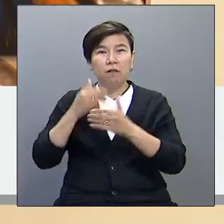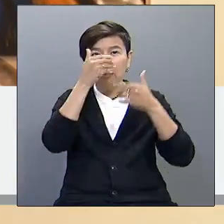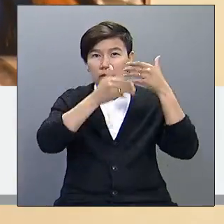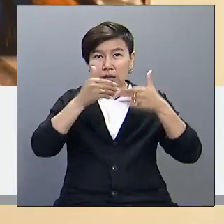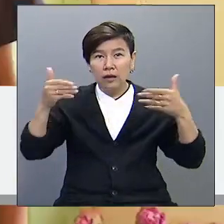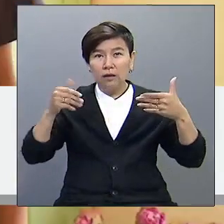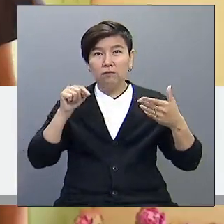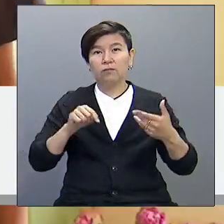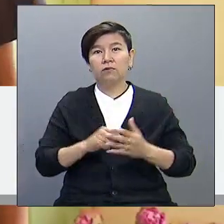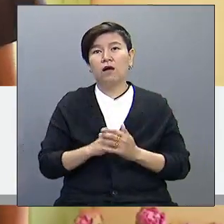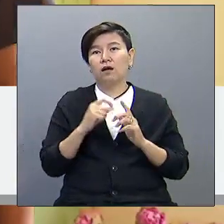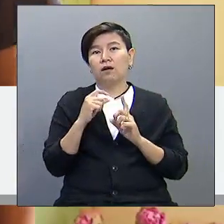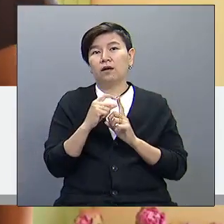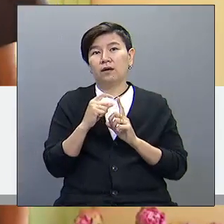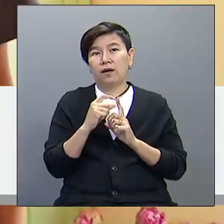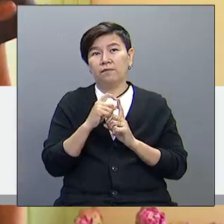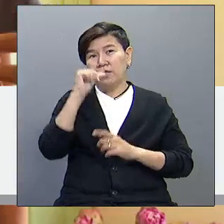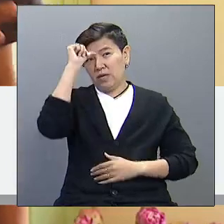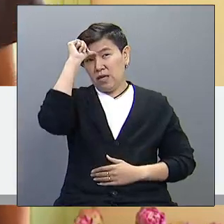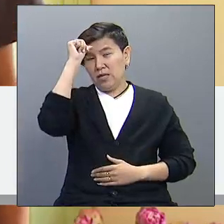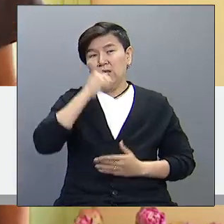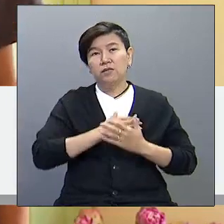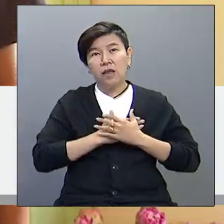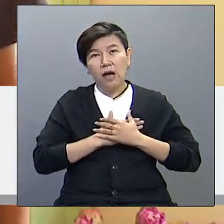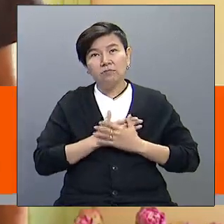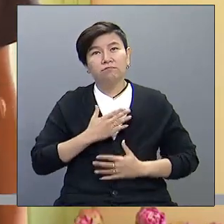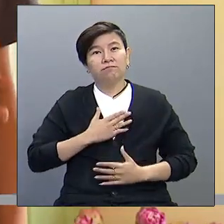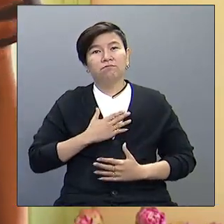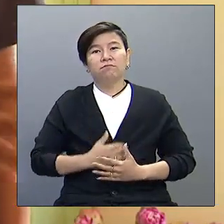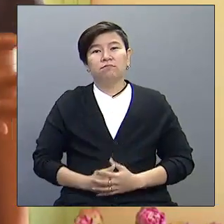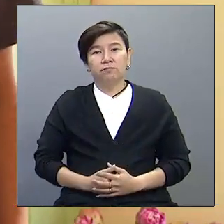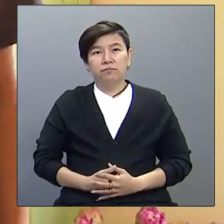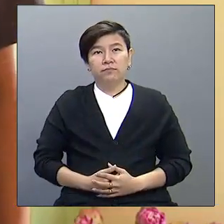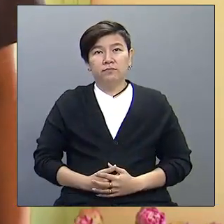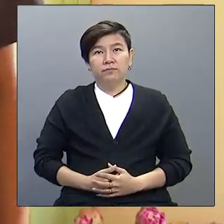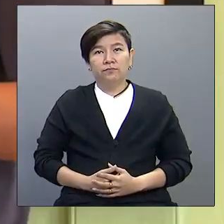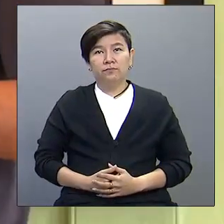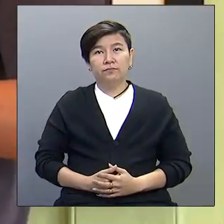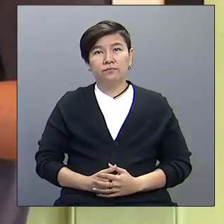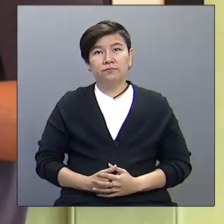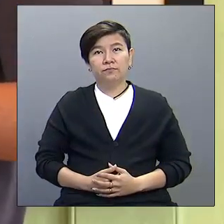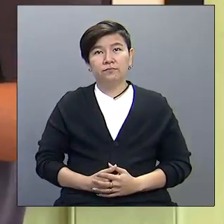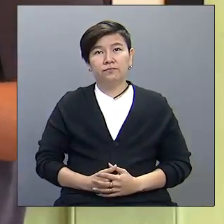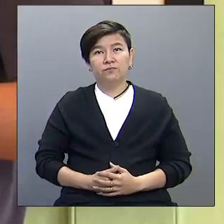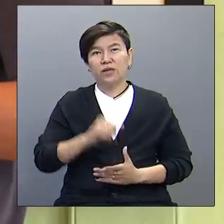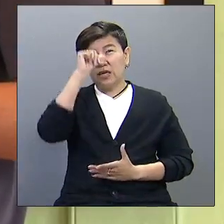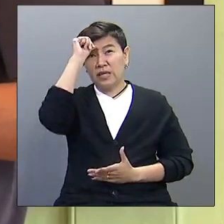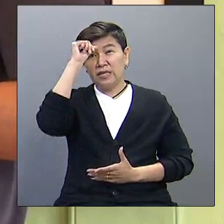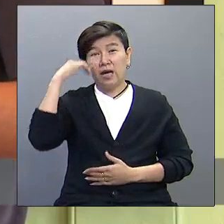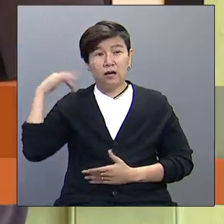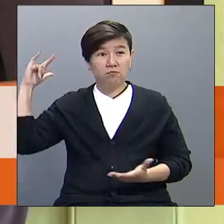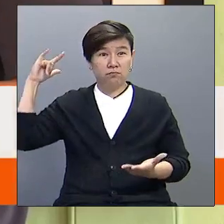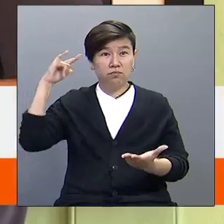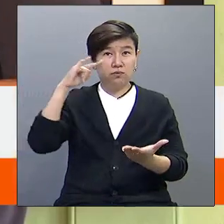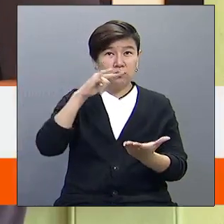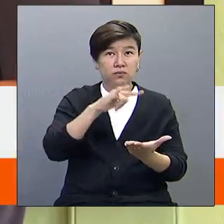นิทรรศการสั้นๆง่ายๆว่าอินเดีย My Loveผมไปอินเดียแต่สิ่งที่ผมนึกคือถ่ายยังไงไม่